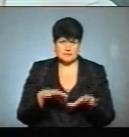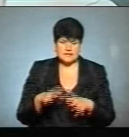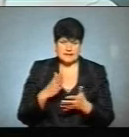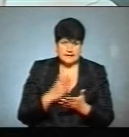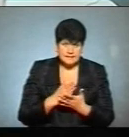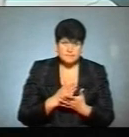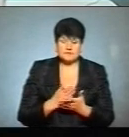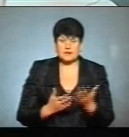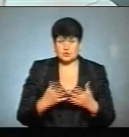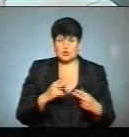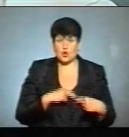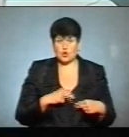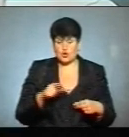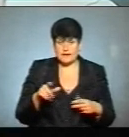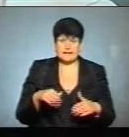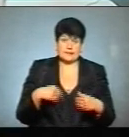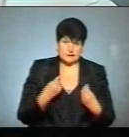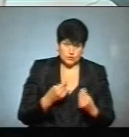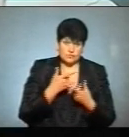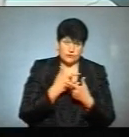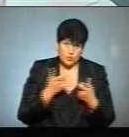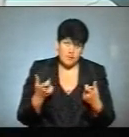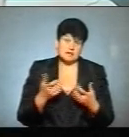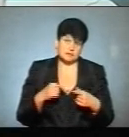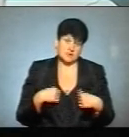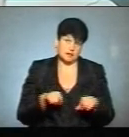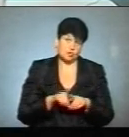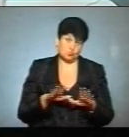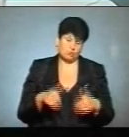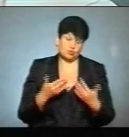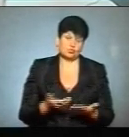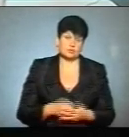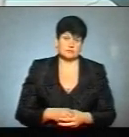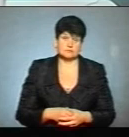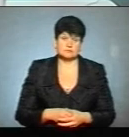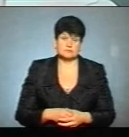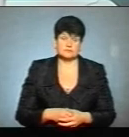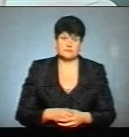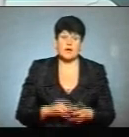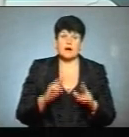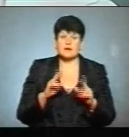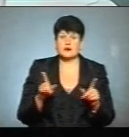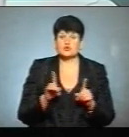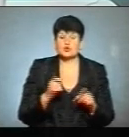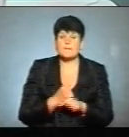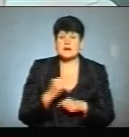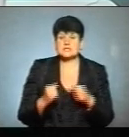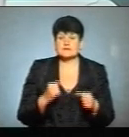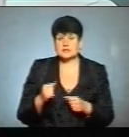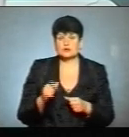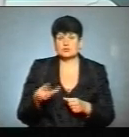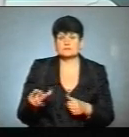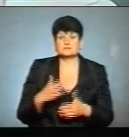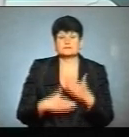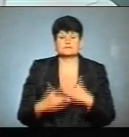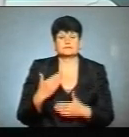і якщо колеги надають таку інформацію про вакансії, ми також її пропонуємо. А як щодо працевлаштування осіб з